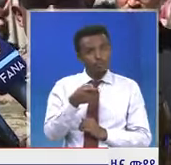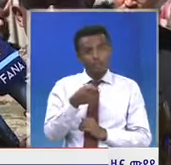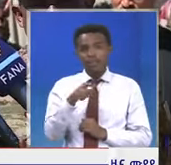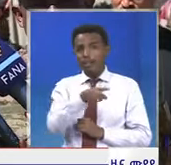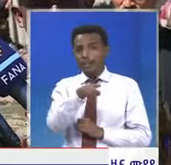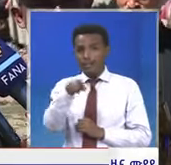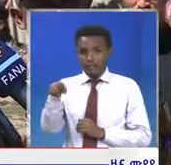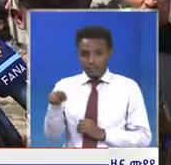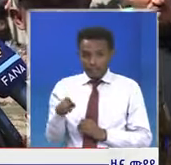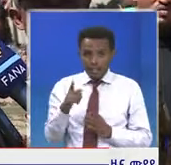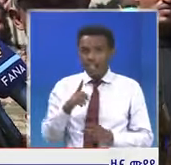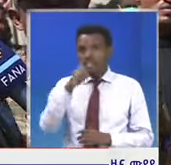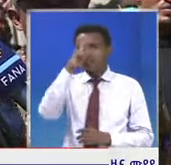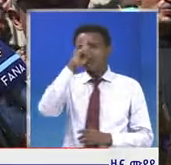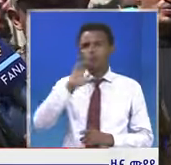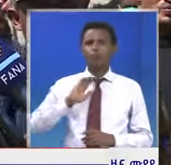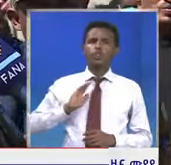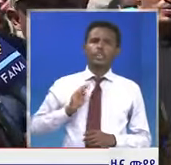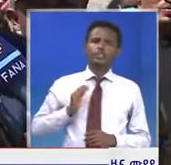ለእናንተ ለጀግኖቻችን